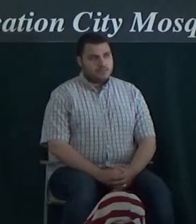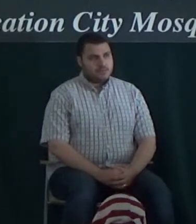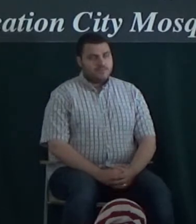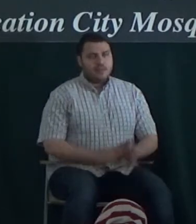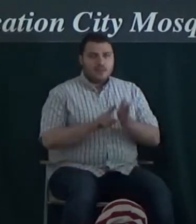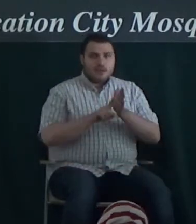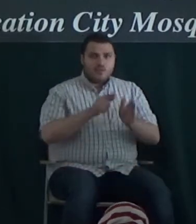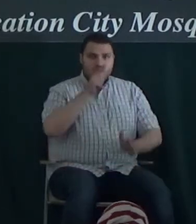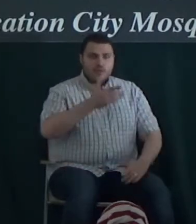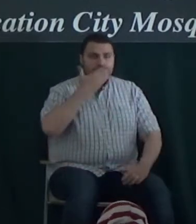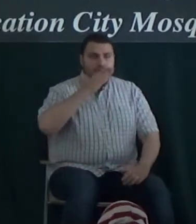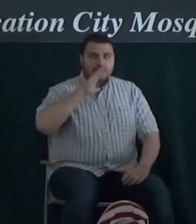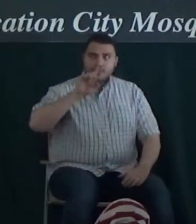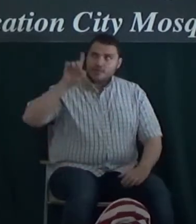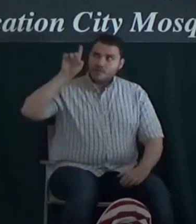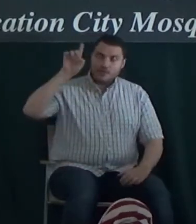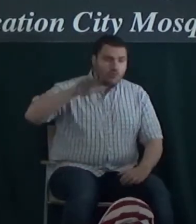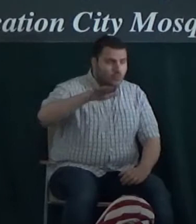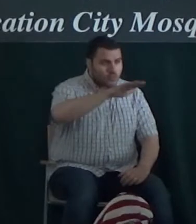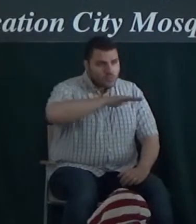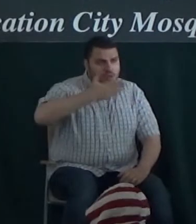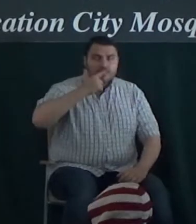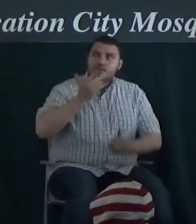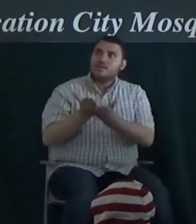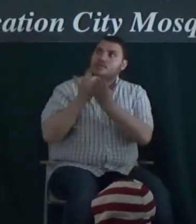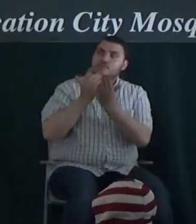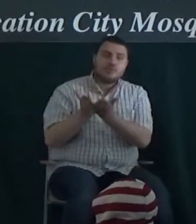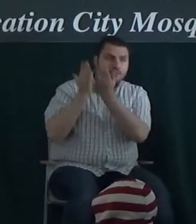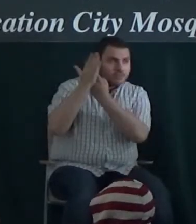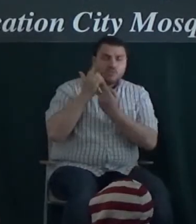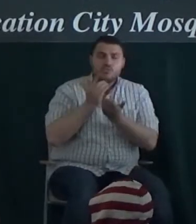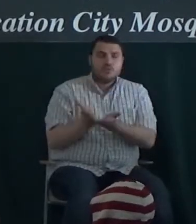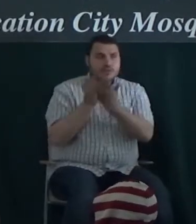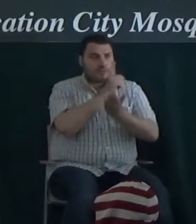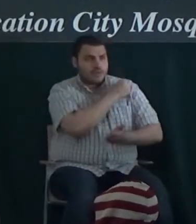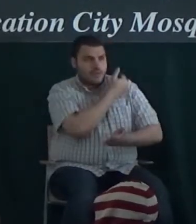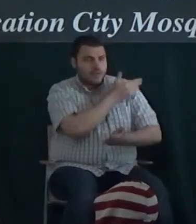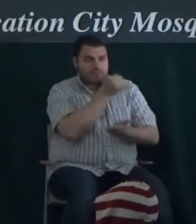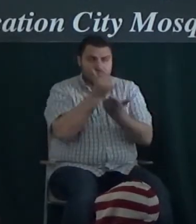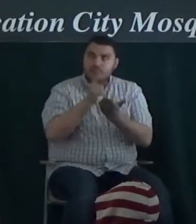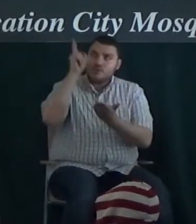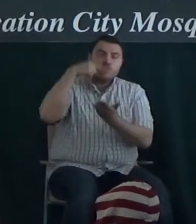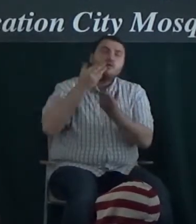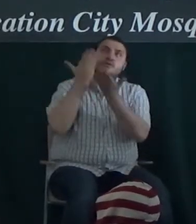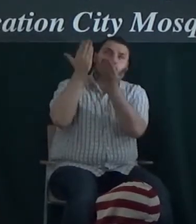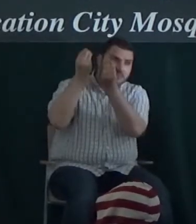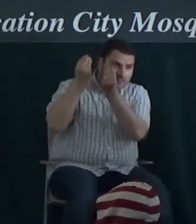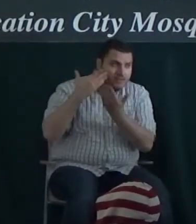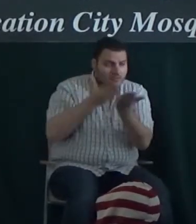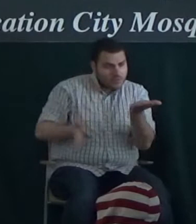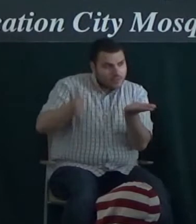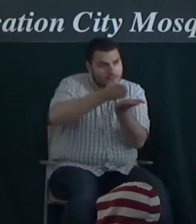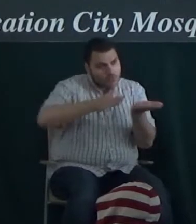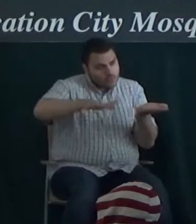إن الحمد لله نحمده تعالى ونستعين به ونستغفره ونستهديه